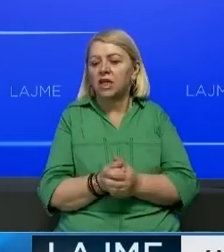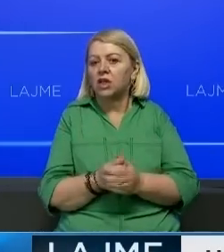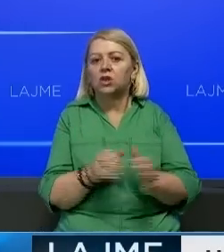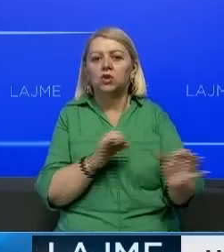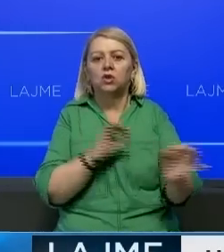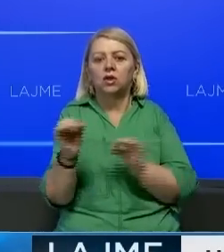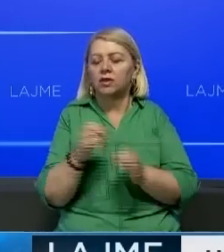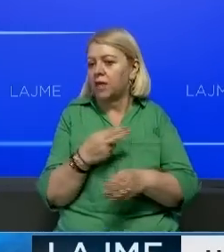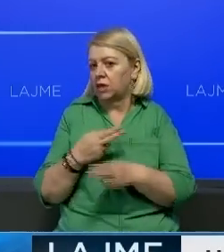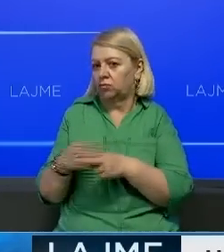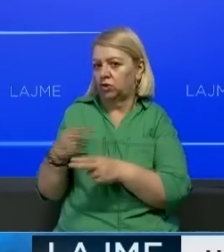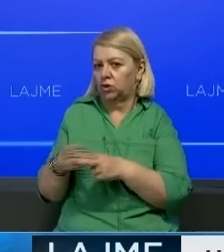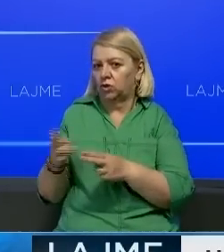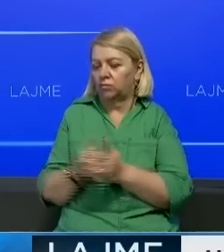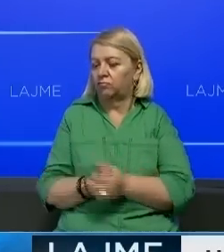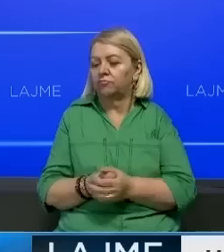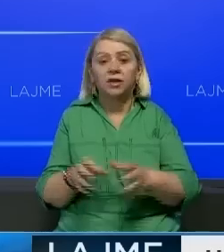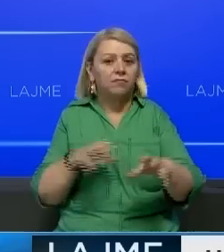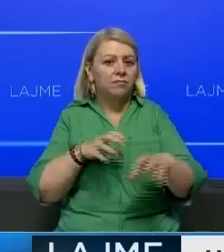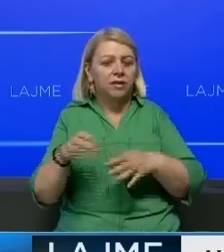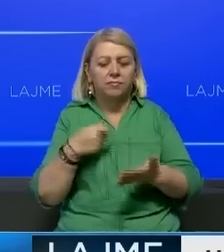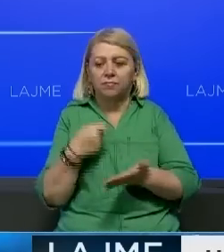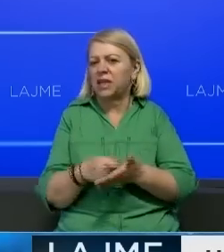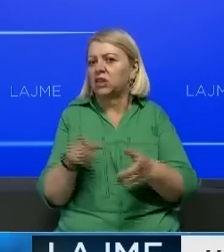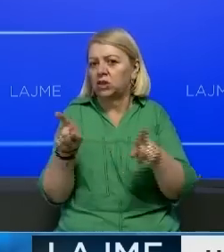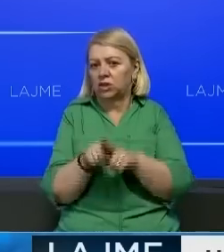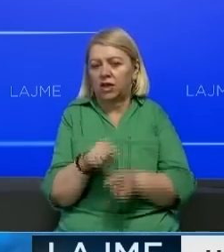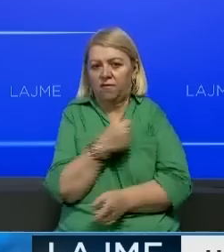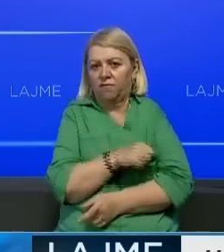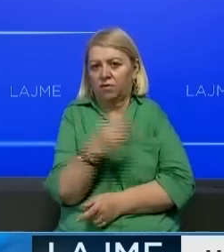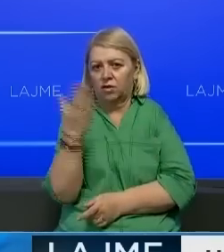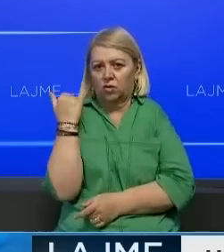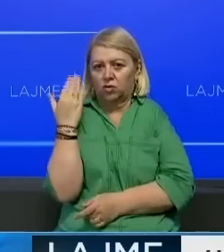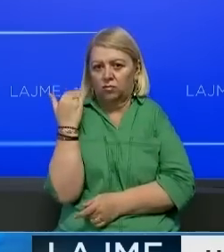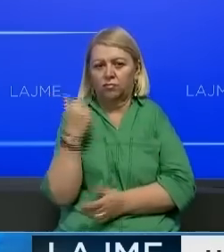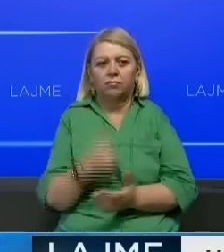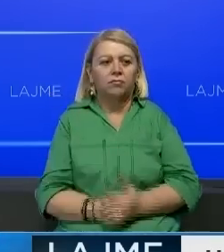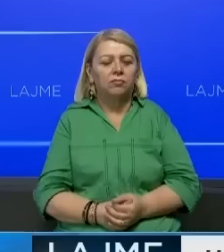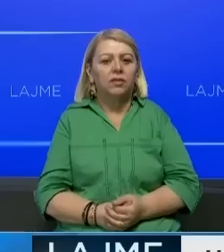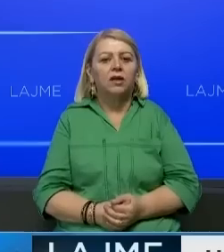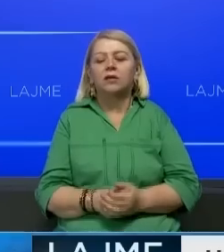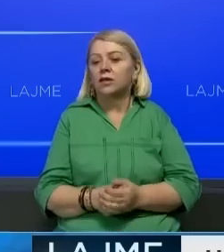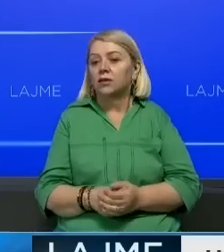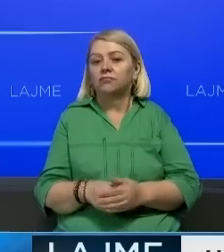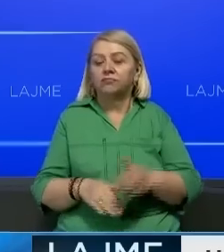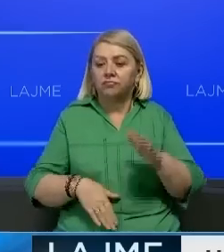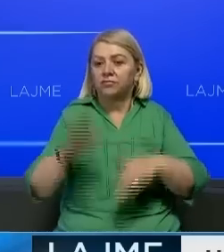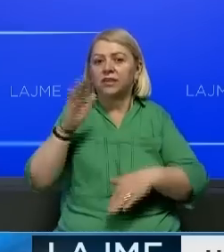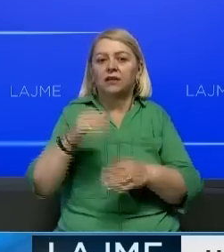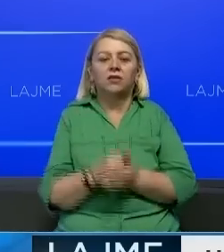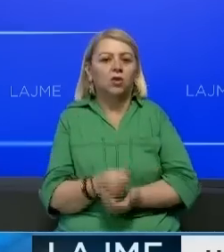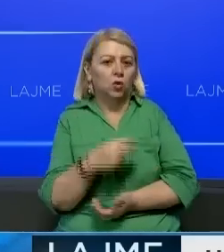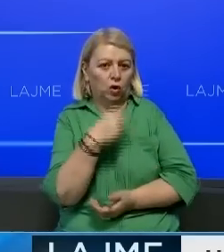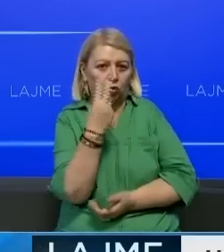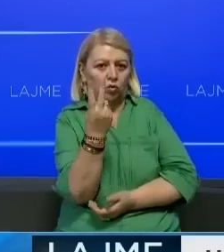dhe mirëmbajtësit. Edhe këtë verë, pagesa është e njëjtë si vitet e kaluara. Hyrja për të rriturit mbetë 2